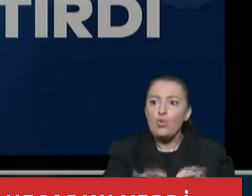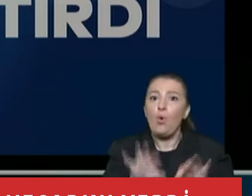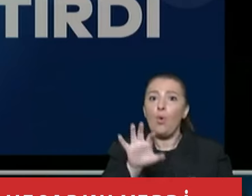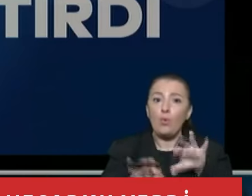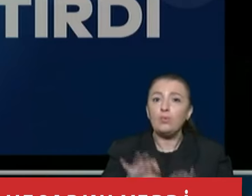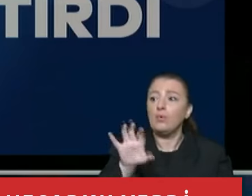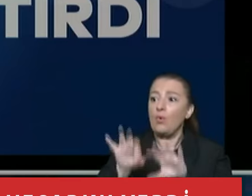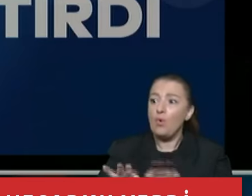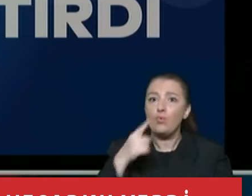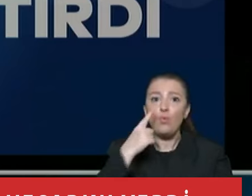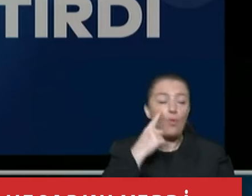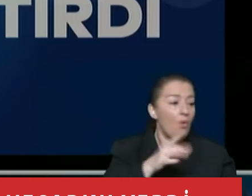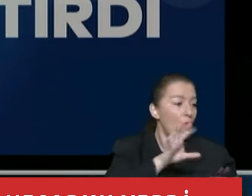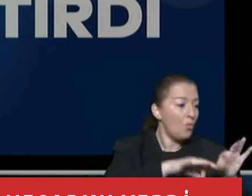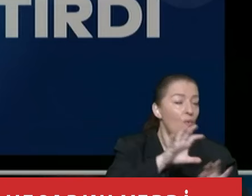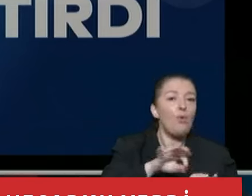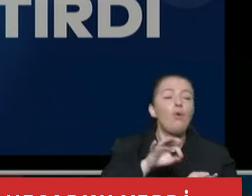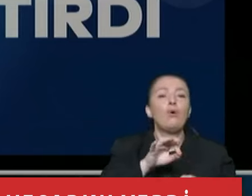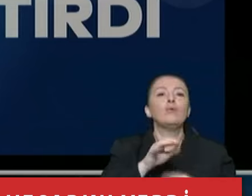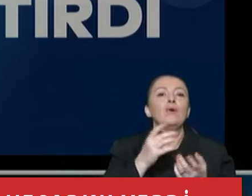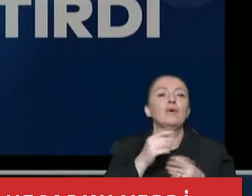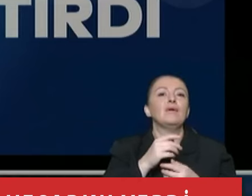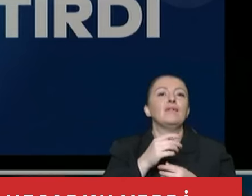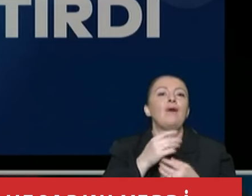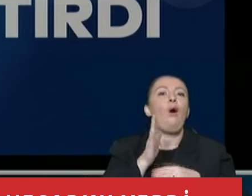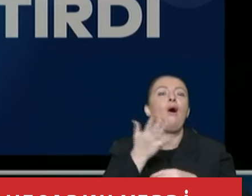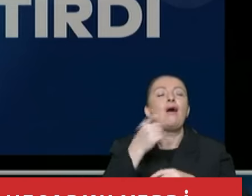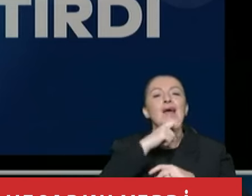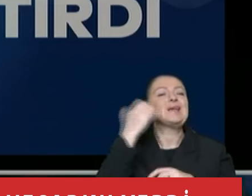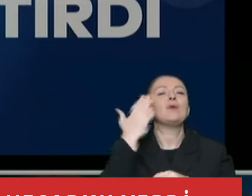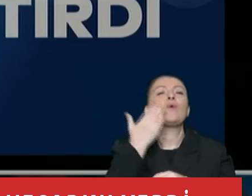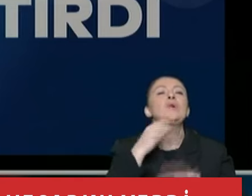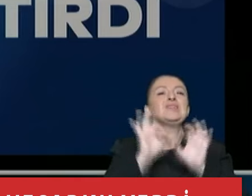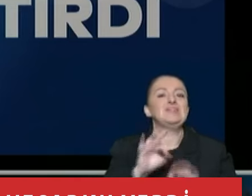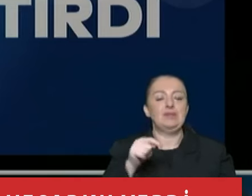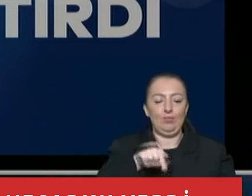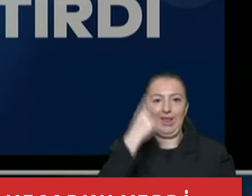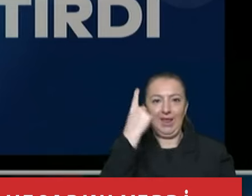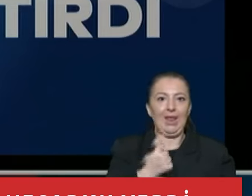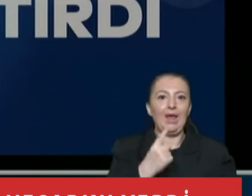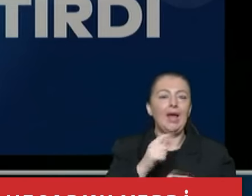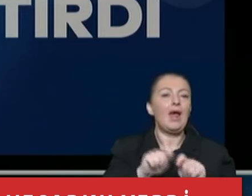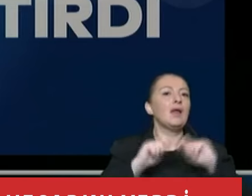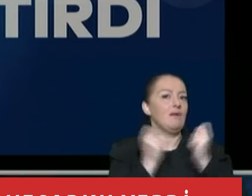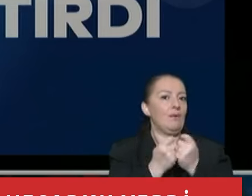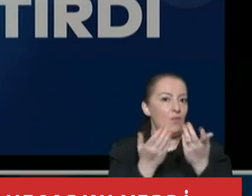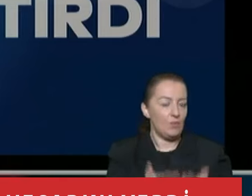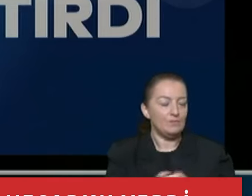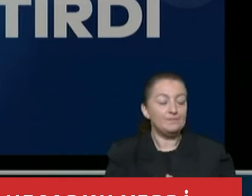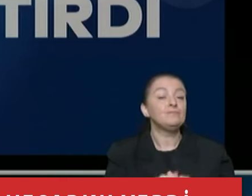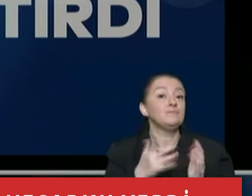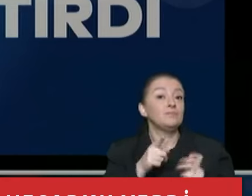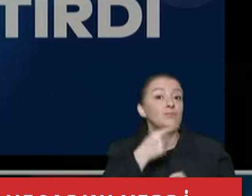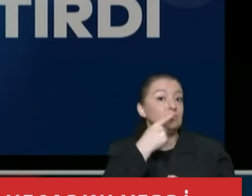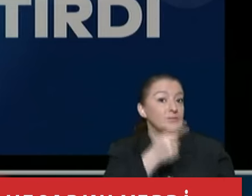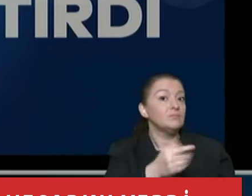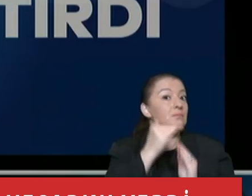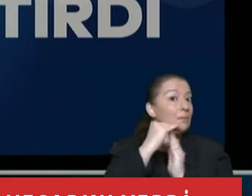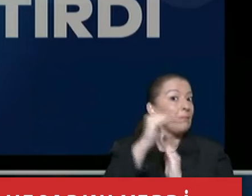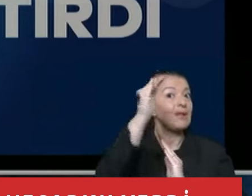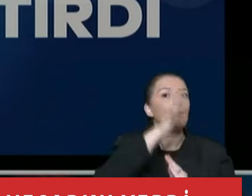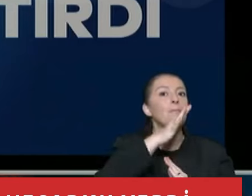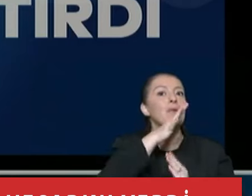ve Teftiş süreci yaşatılmış Bu nedenle bu bir rekordur Ama şunu söyleyeyim milletimiz biliyor